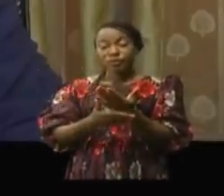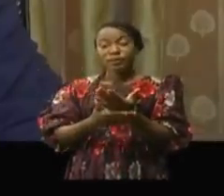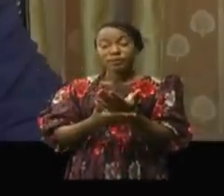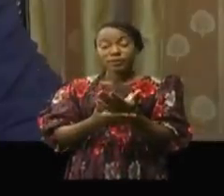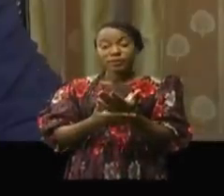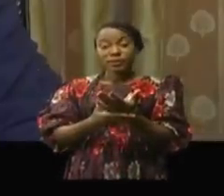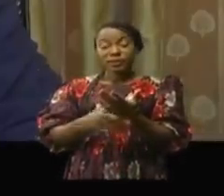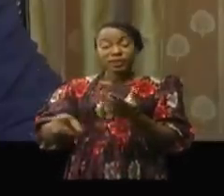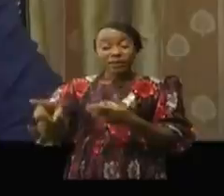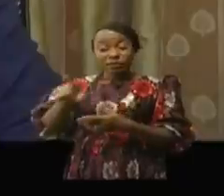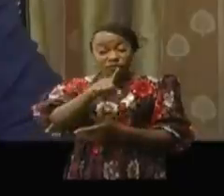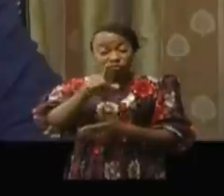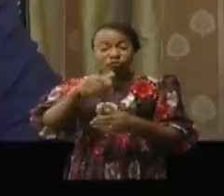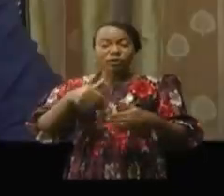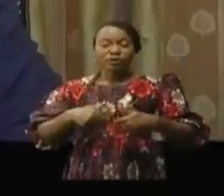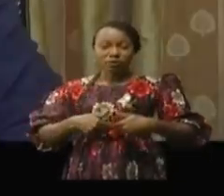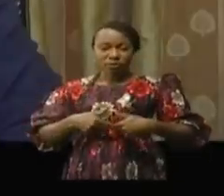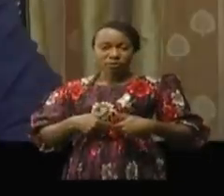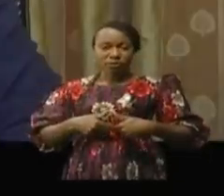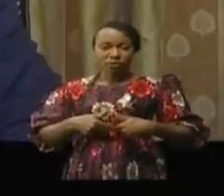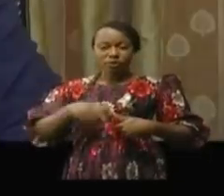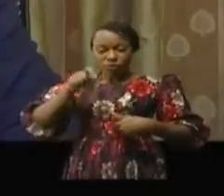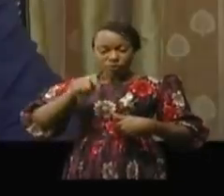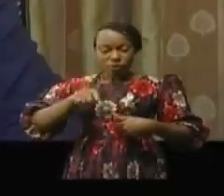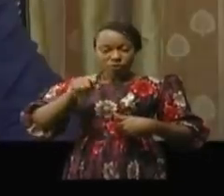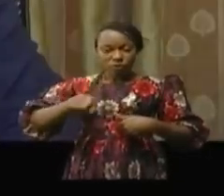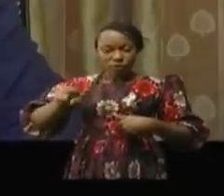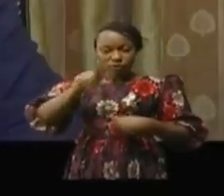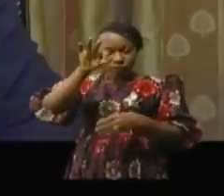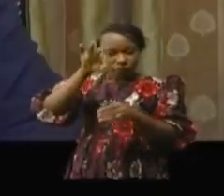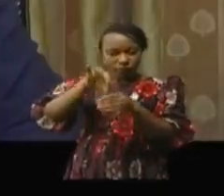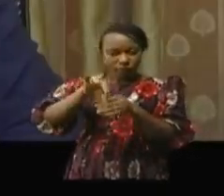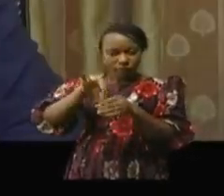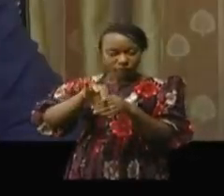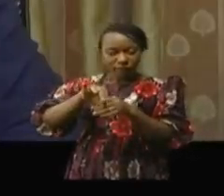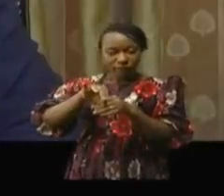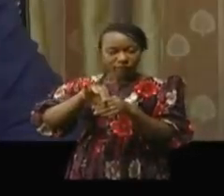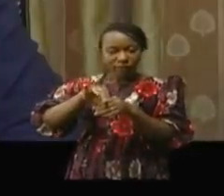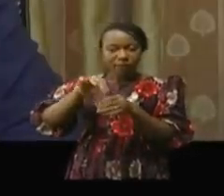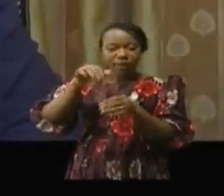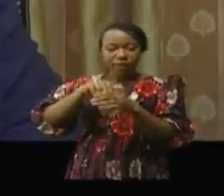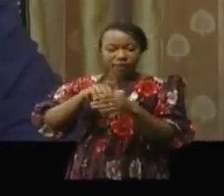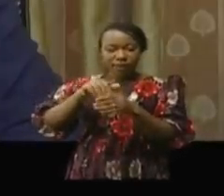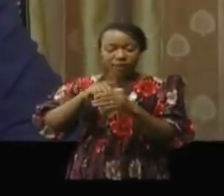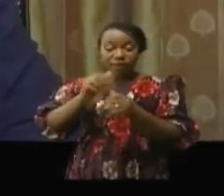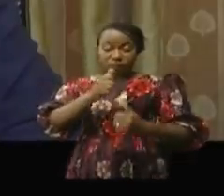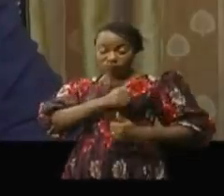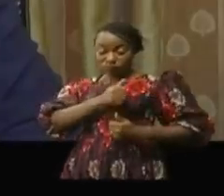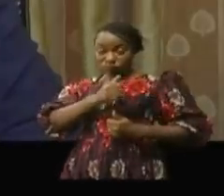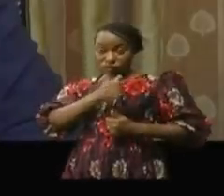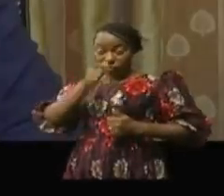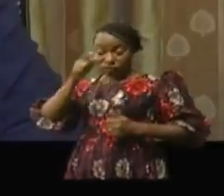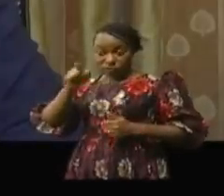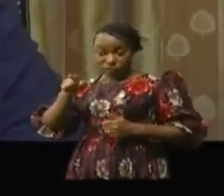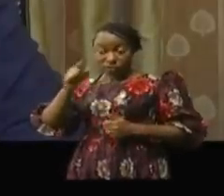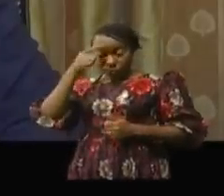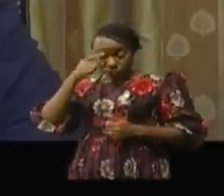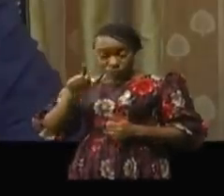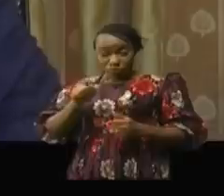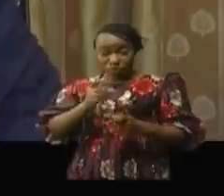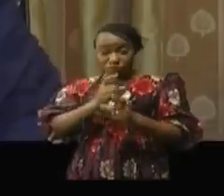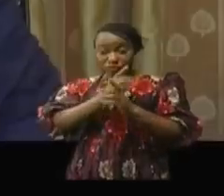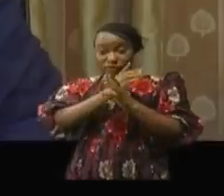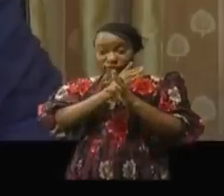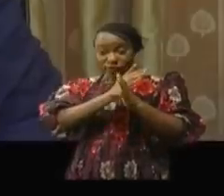la jeunesse puisse s'enrôler dans les forces armées en vue de défendre la patrie, en vue de